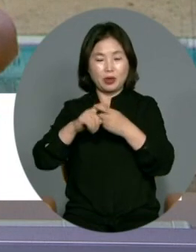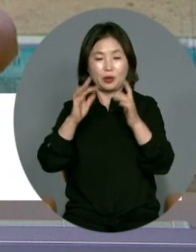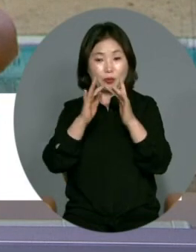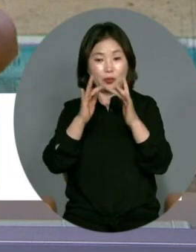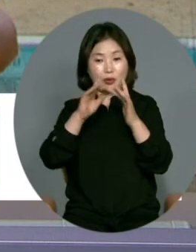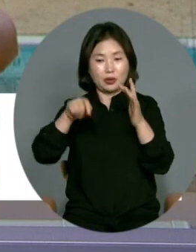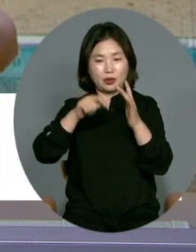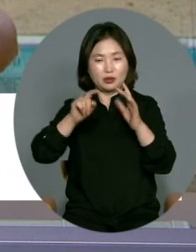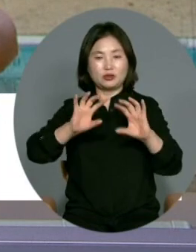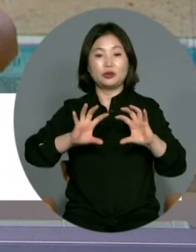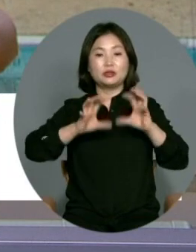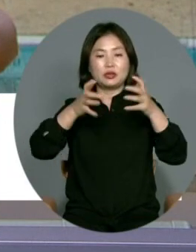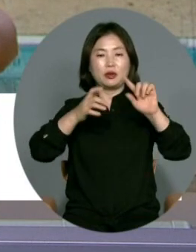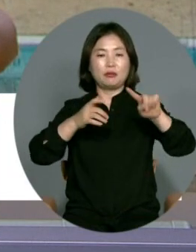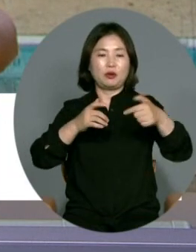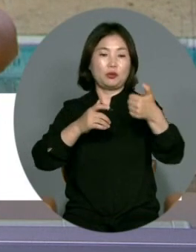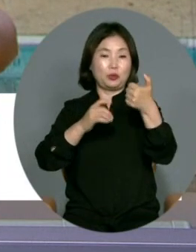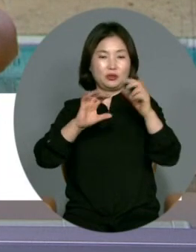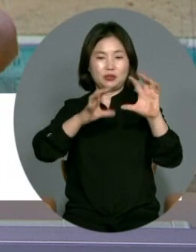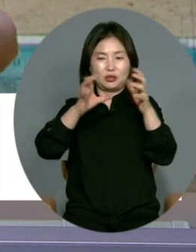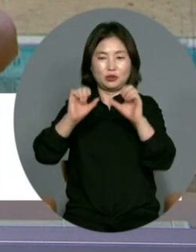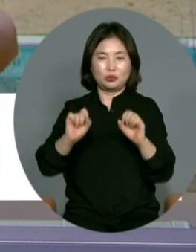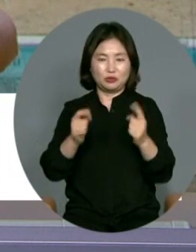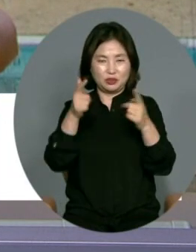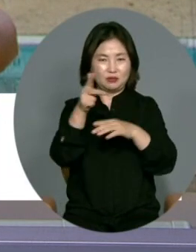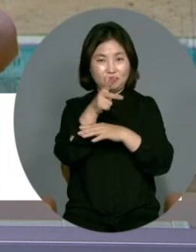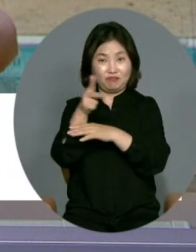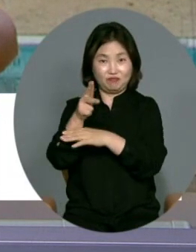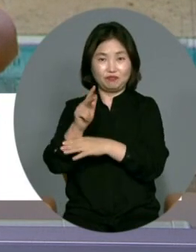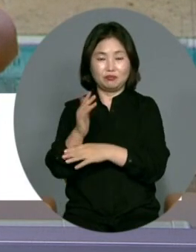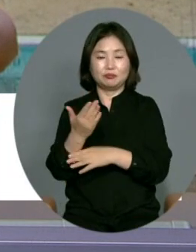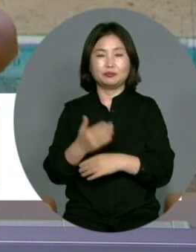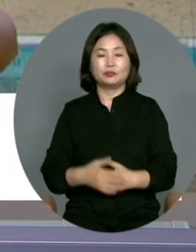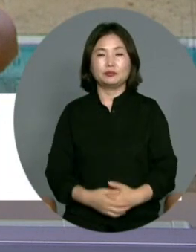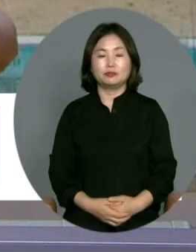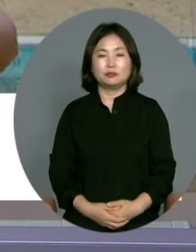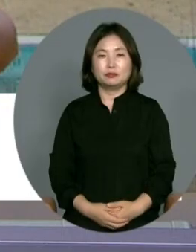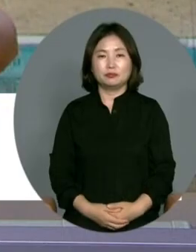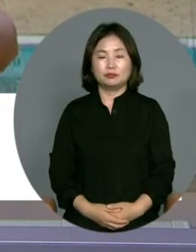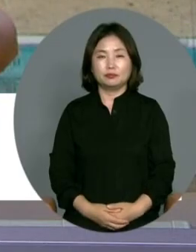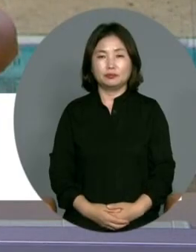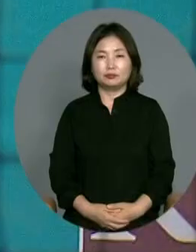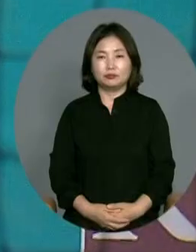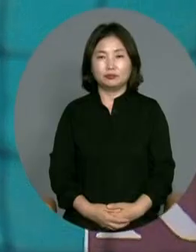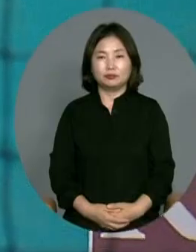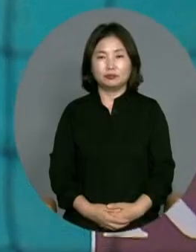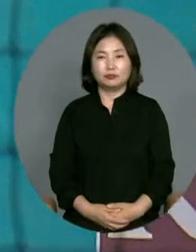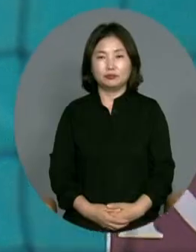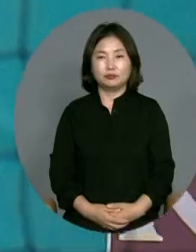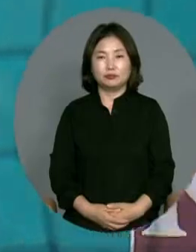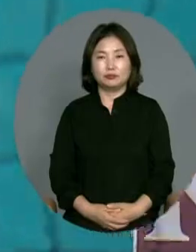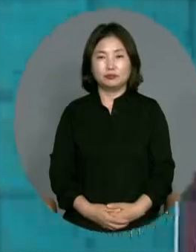통해서도 전 세계 150여 개 나라에 동시 중계됐습니다. 보도에 김철우 기자입니다.